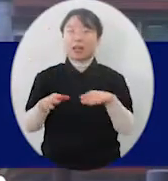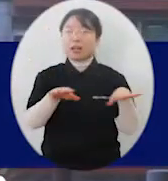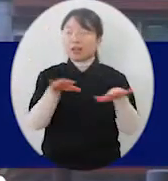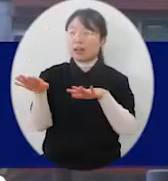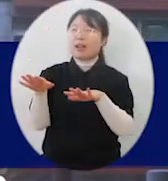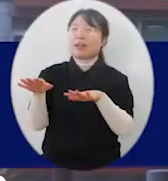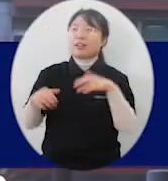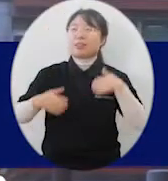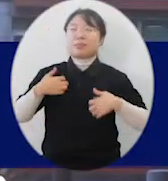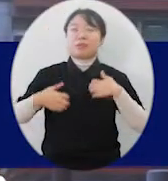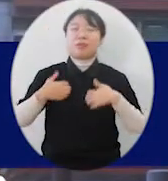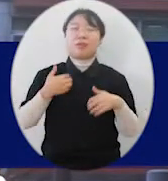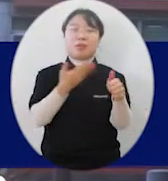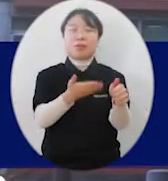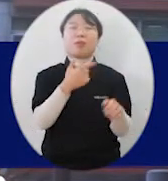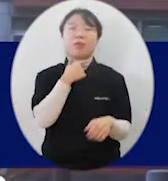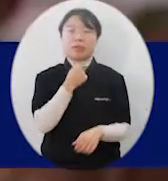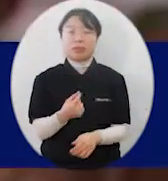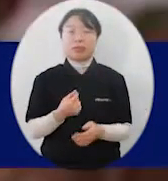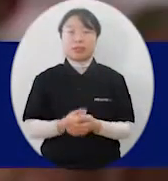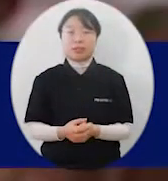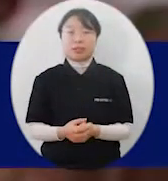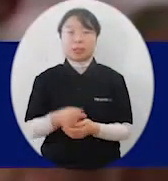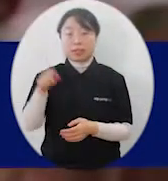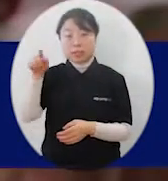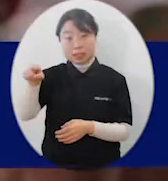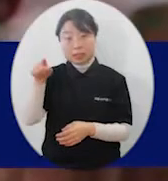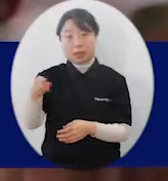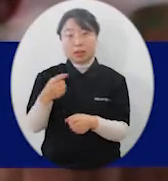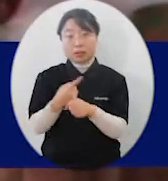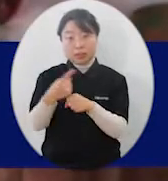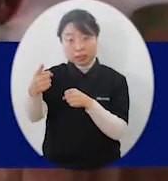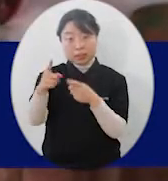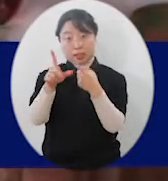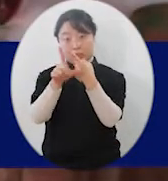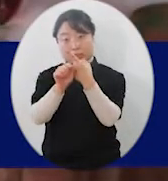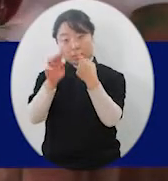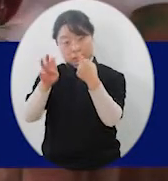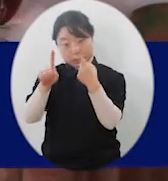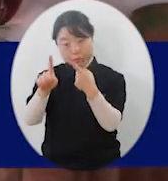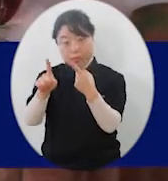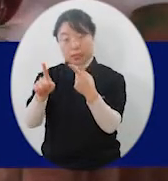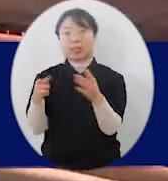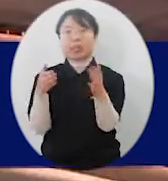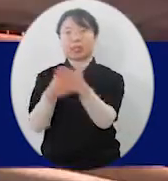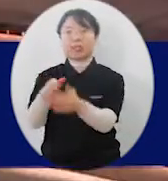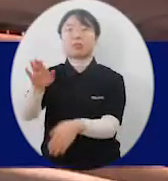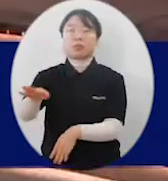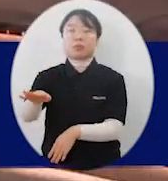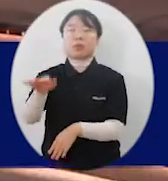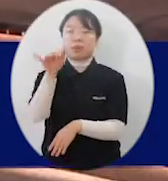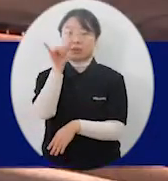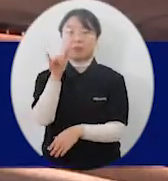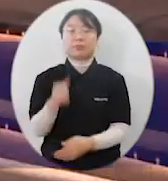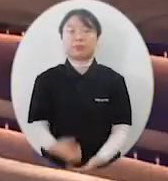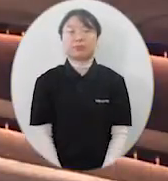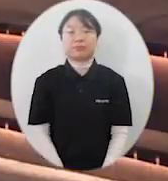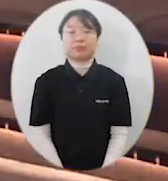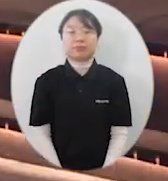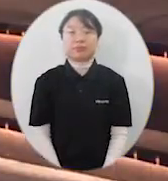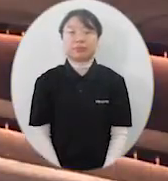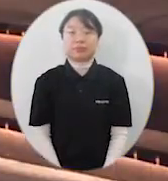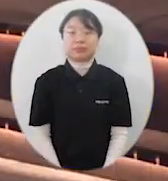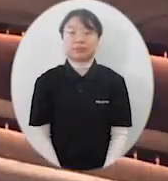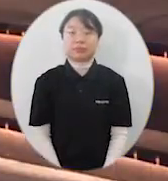트리와 조형물은 내년 1월 31일까지 운영하고 코로나19 극복을 위한 희망의 메시지를 전달할 예정입니다.